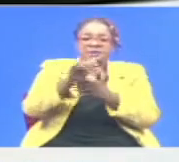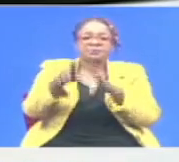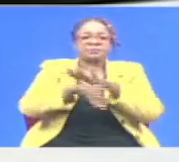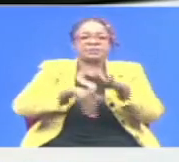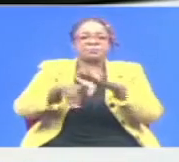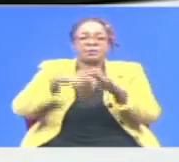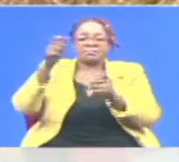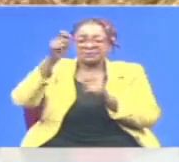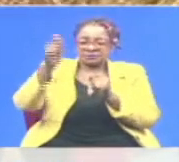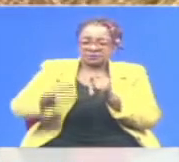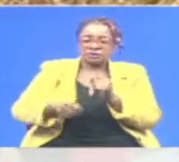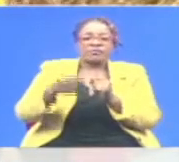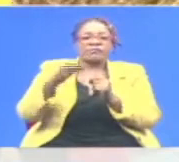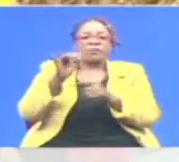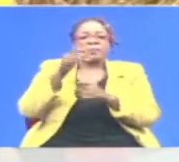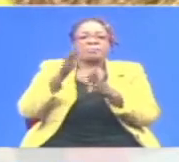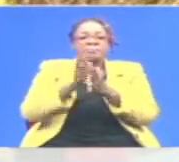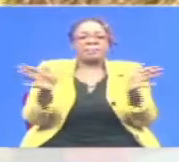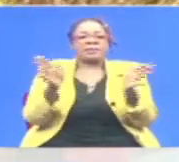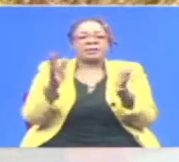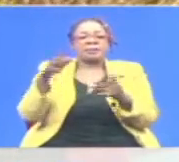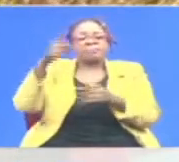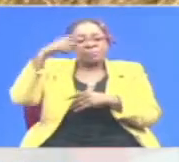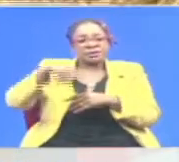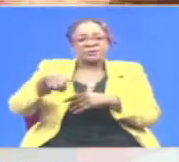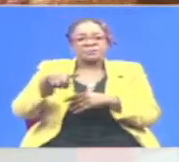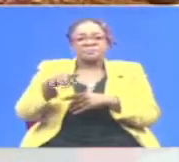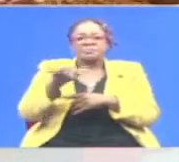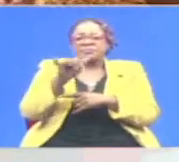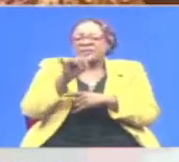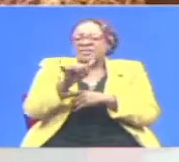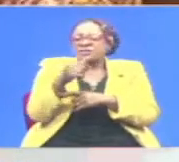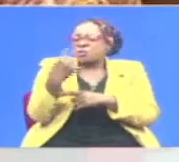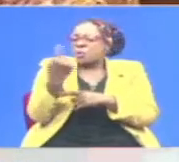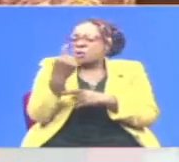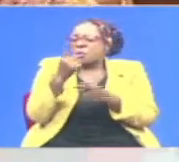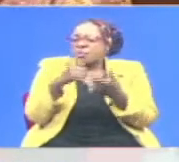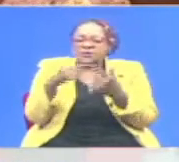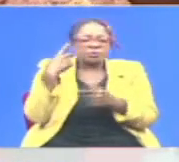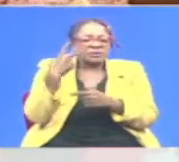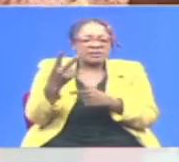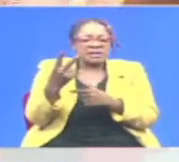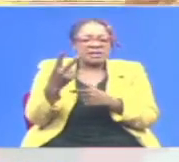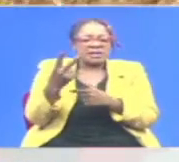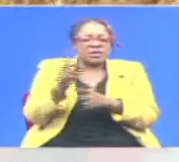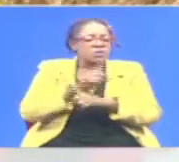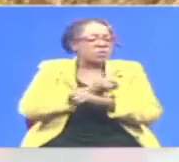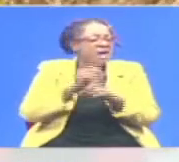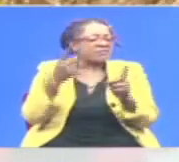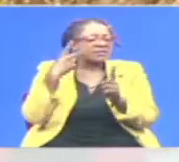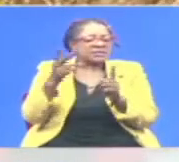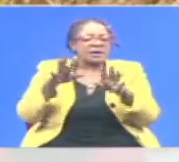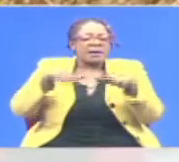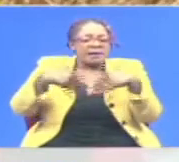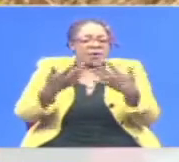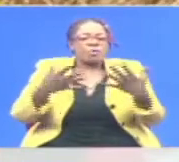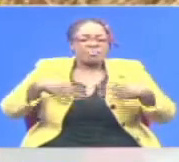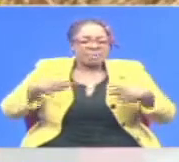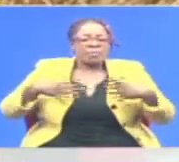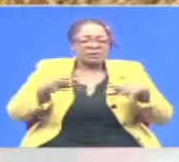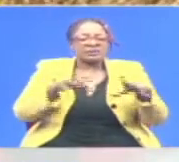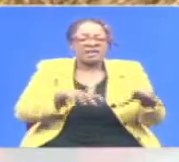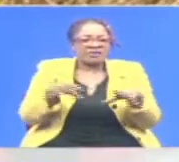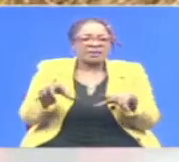for violating public policy. Hiyo ndio kitu Matiang'i umeona peke yake, haujaona damu imemwakika kwa hii gari. Hicho ndio kitu peke yake